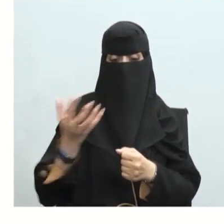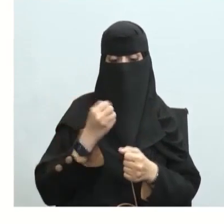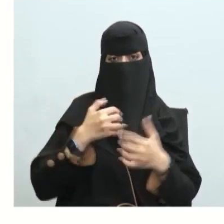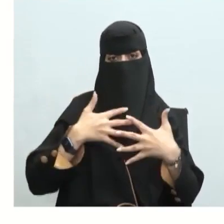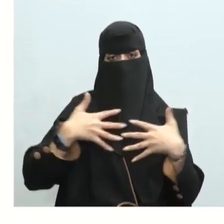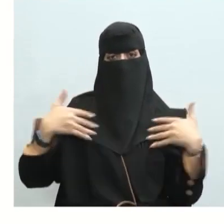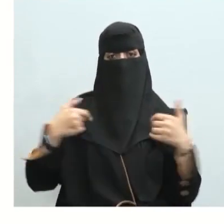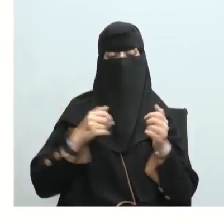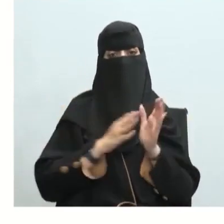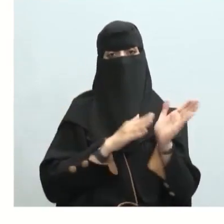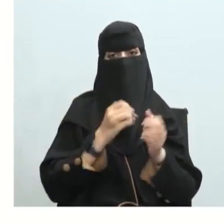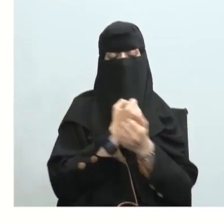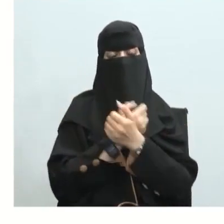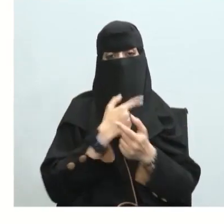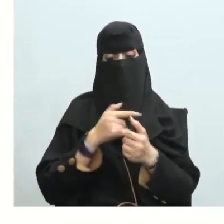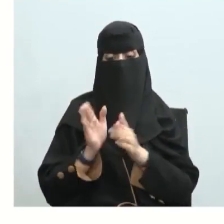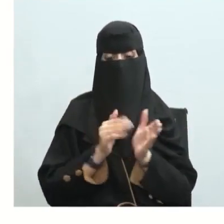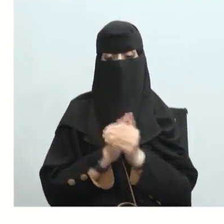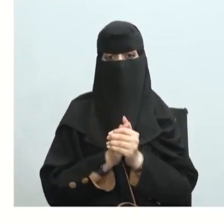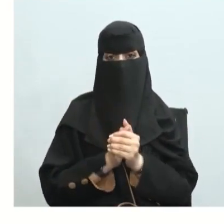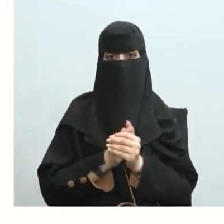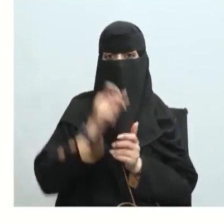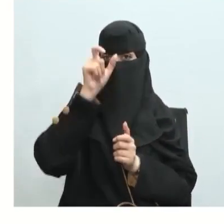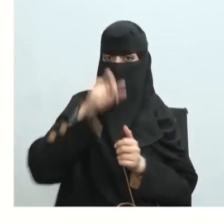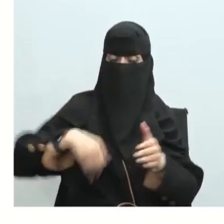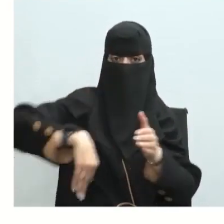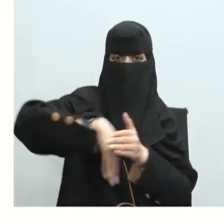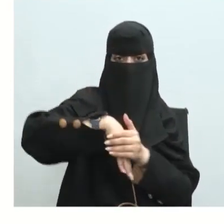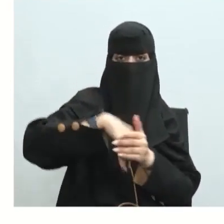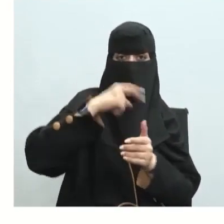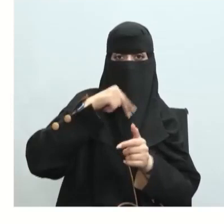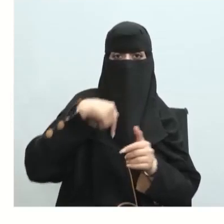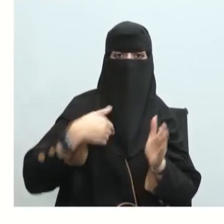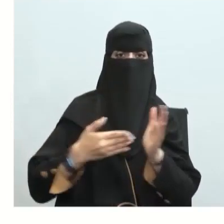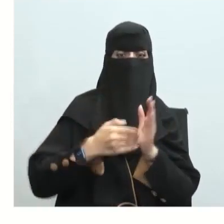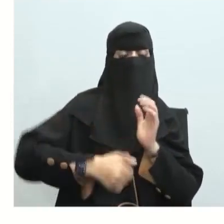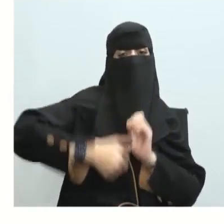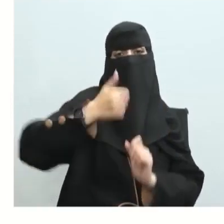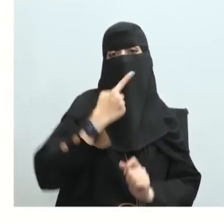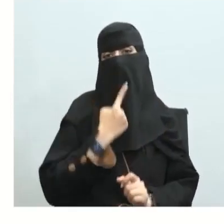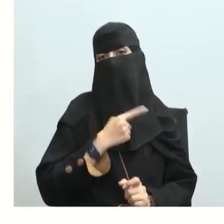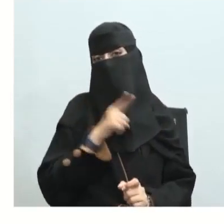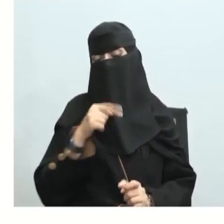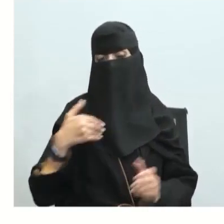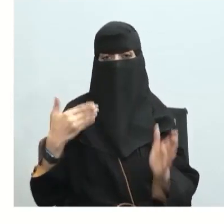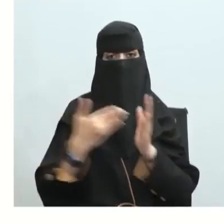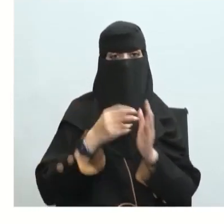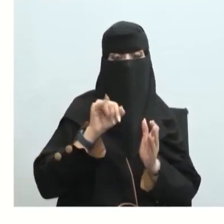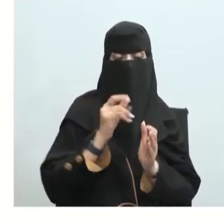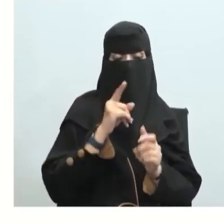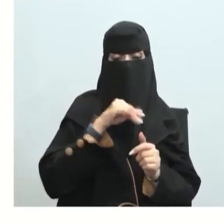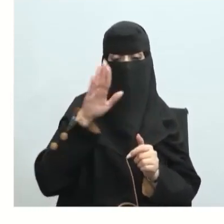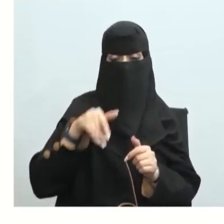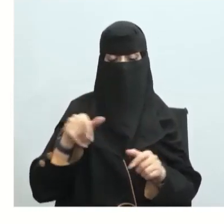الراحه وتمتع بالامان لاعب مثلا تحدث قال اخيرا عثرت على ما اريد الى اخره مما تذكر